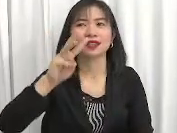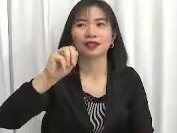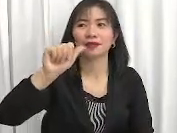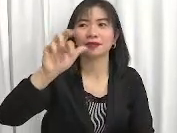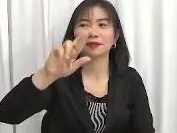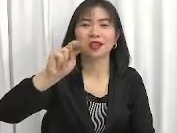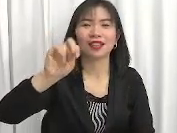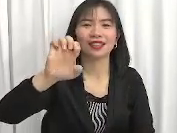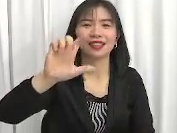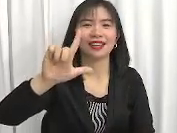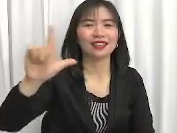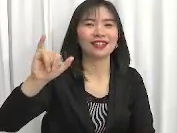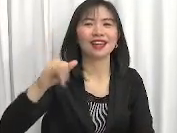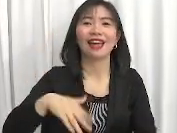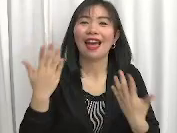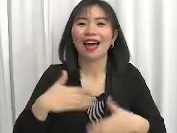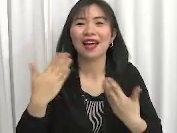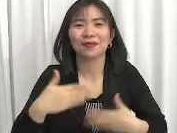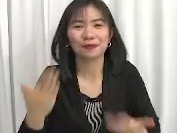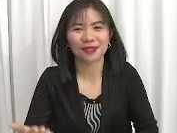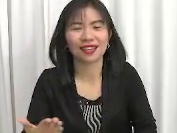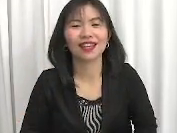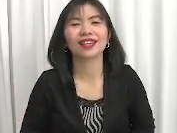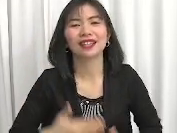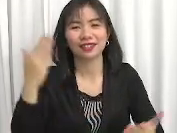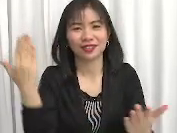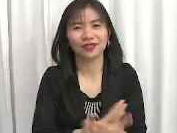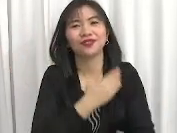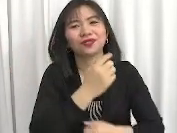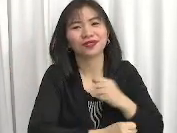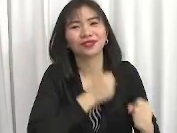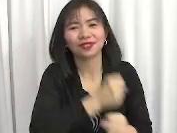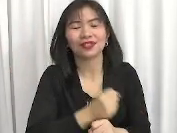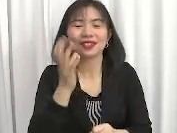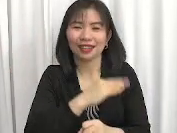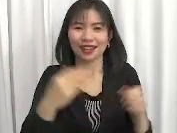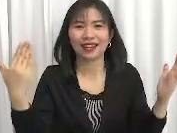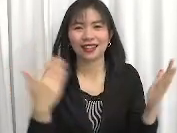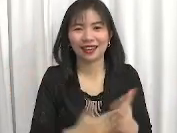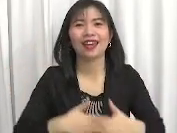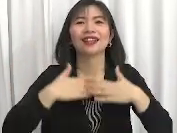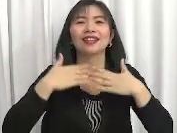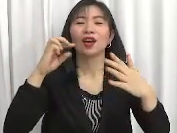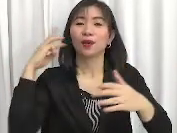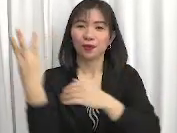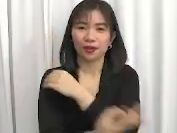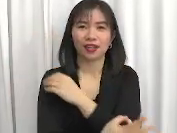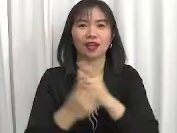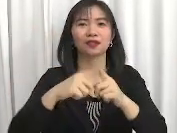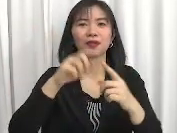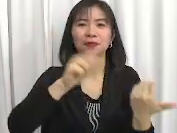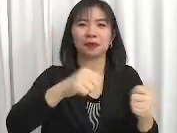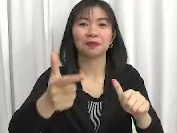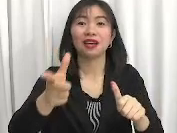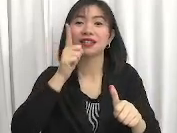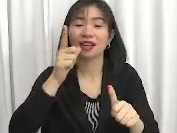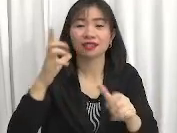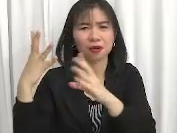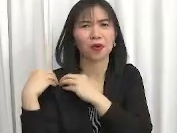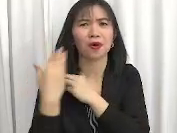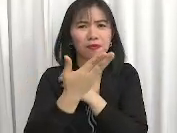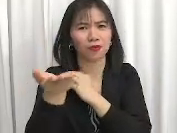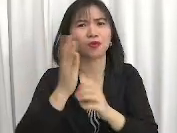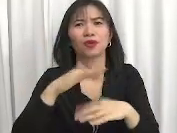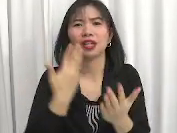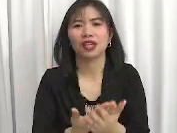New Year sa inyong lahat and welcome po sa The Baptist Lunch Tuesday Edition. Sana ay nasa mabuting